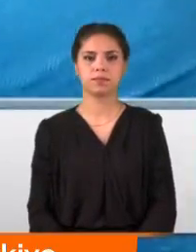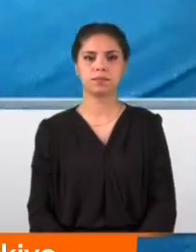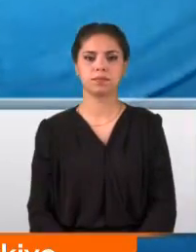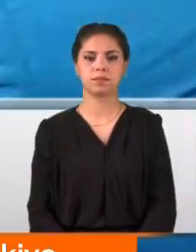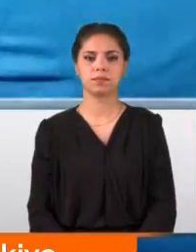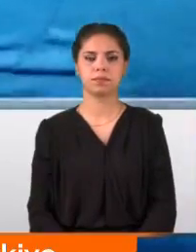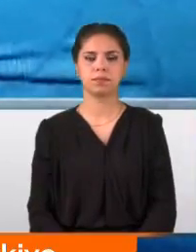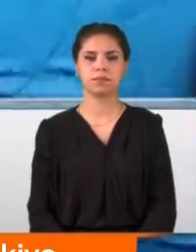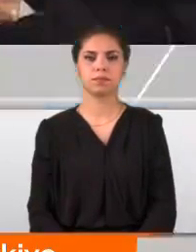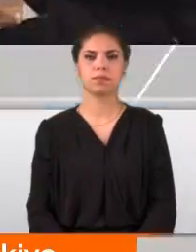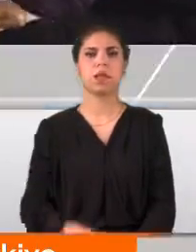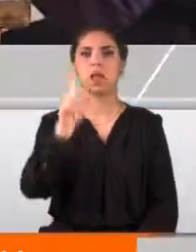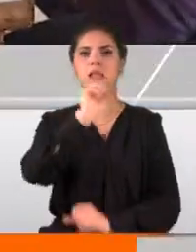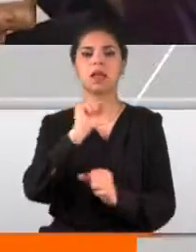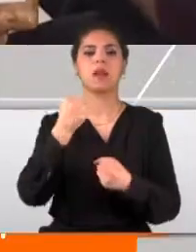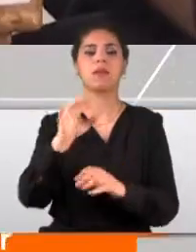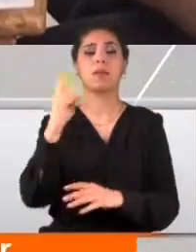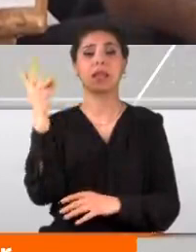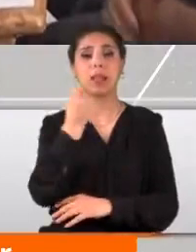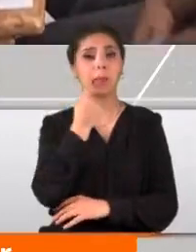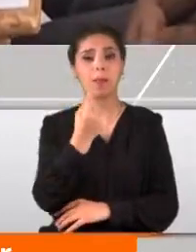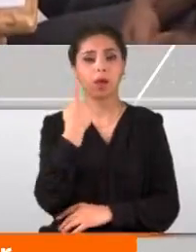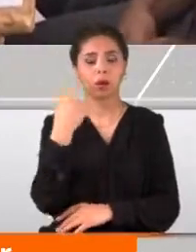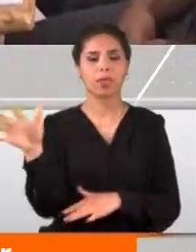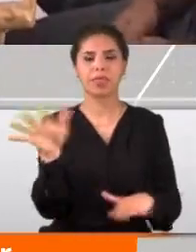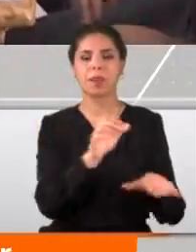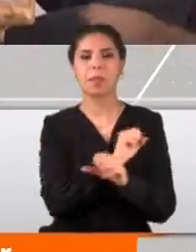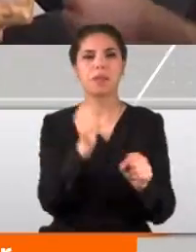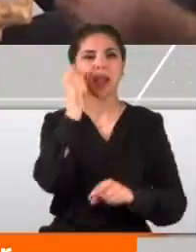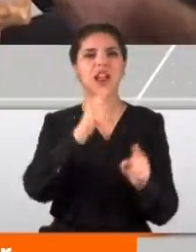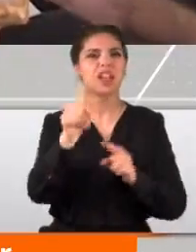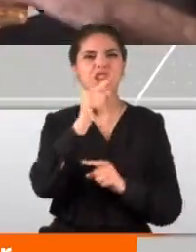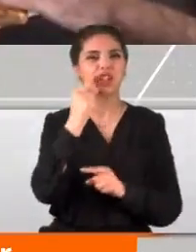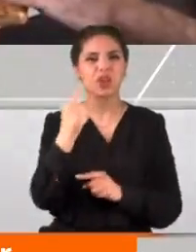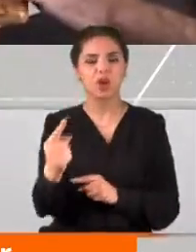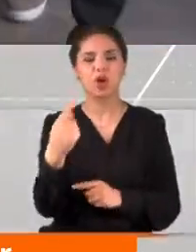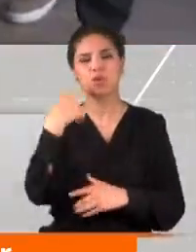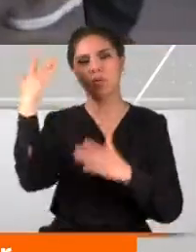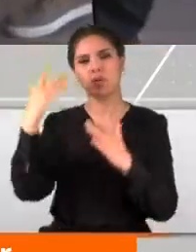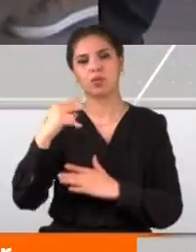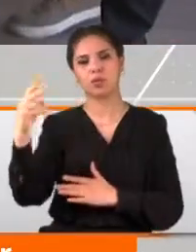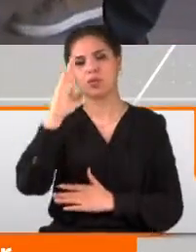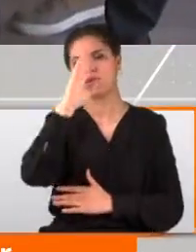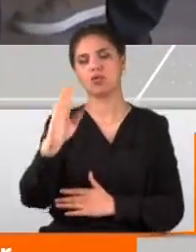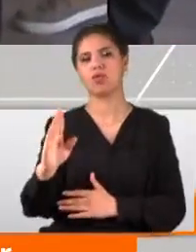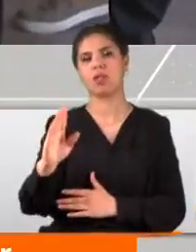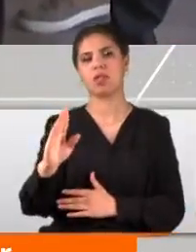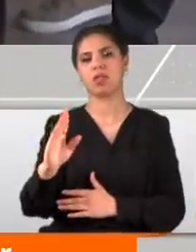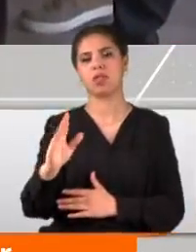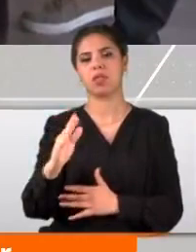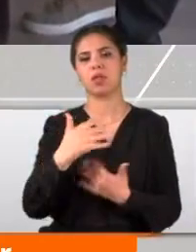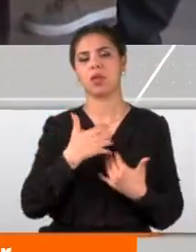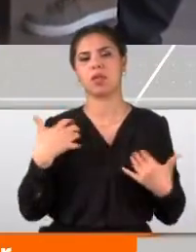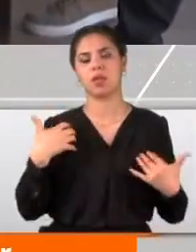Allah başımızdan eksik etmesin. Rakamlar gösterdi ki afeti yaşayan vatandaşlarımız Cumhurbaşkanı Erdoğan'a ciddi anlamda